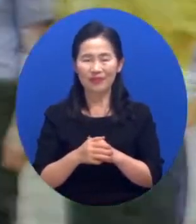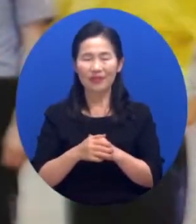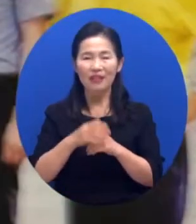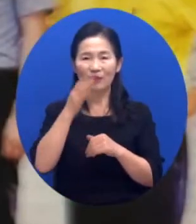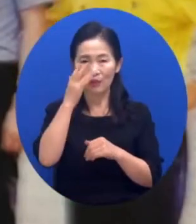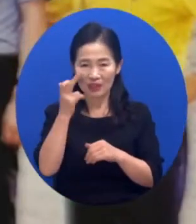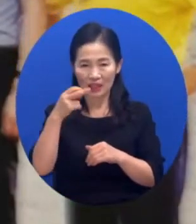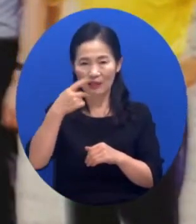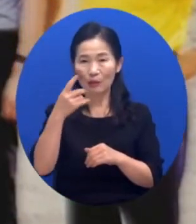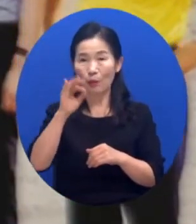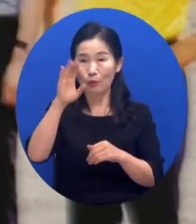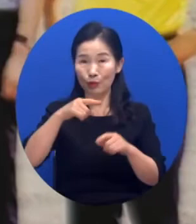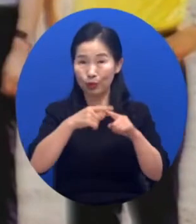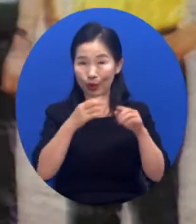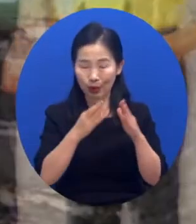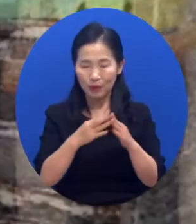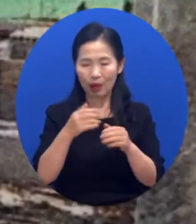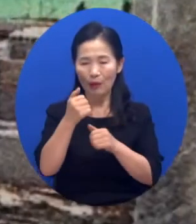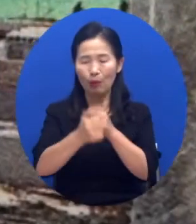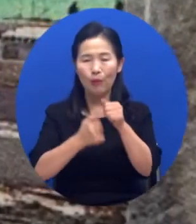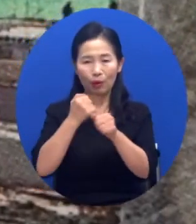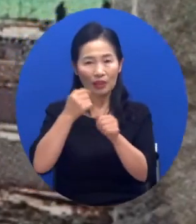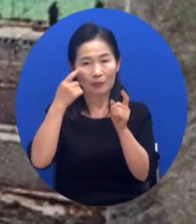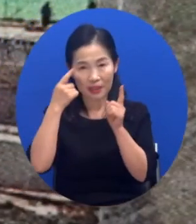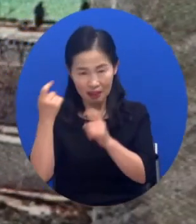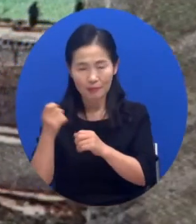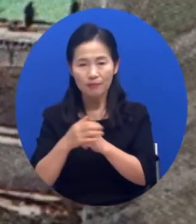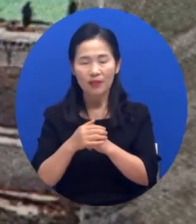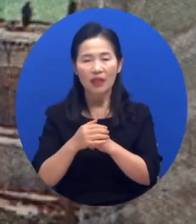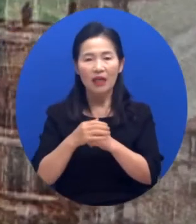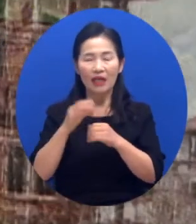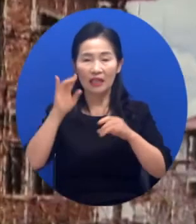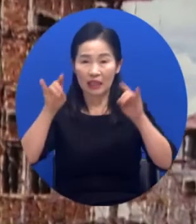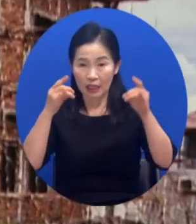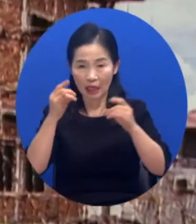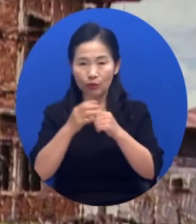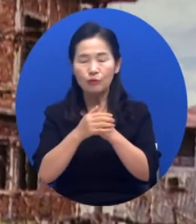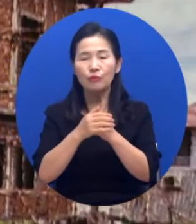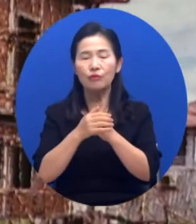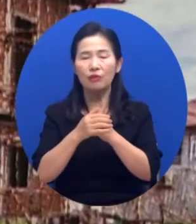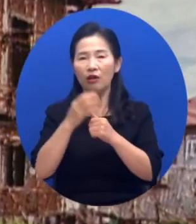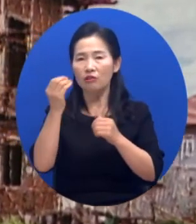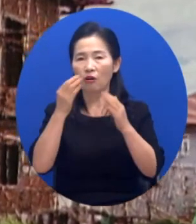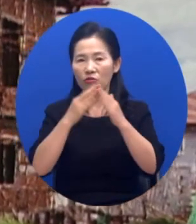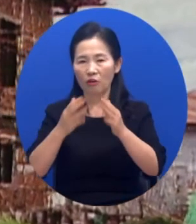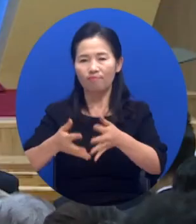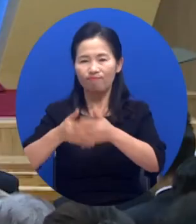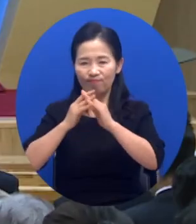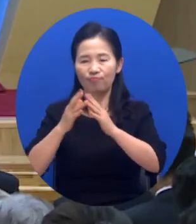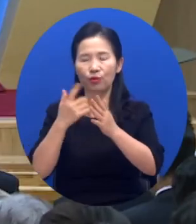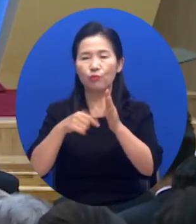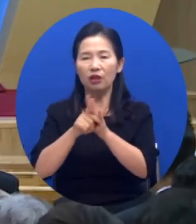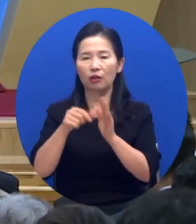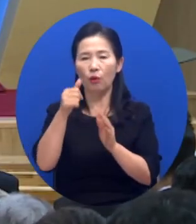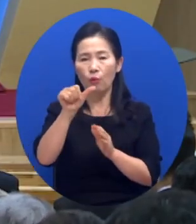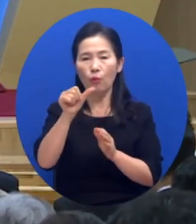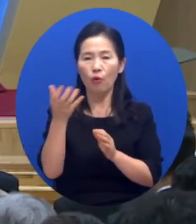울산 동부교회는 50주년을 기념해 태국 치앙마이 선교교회 건축을 위해 5억 원을 헌금했습니다.